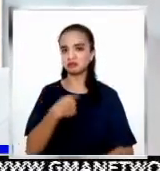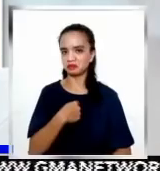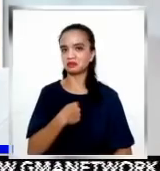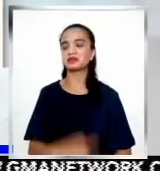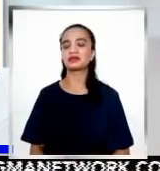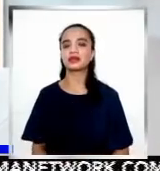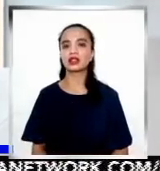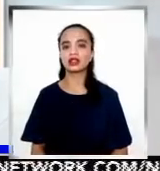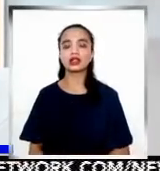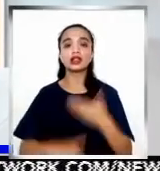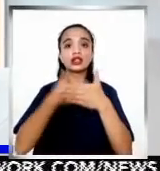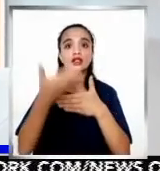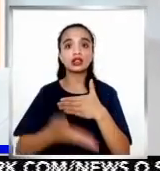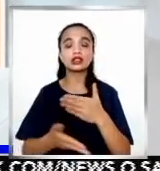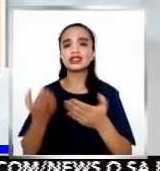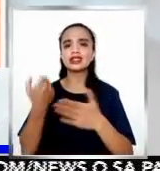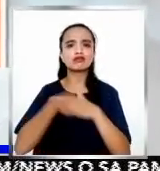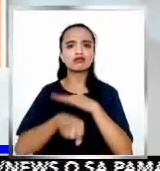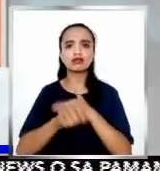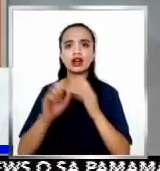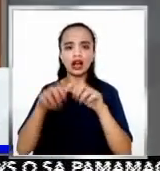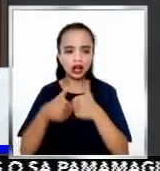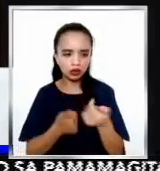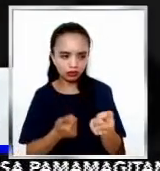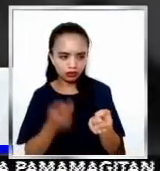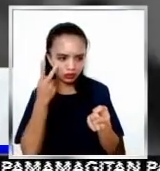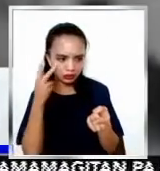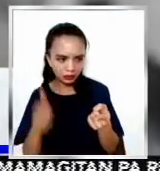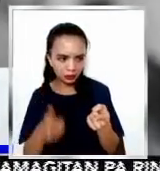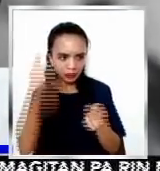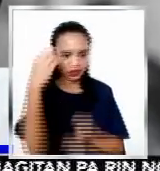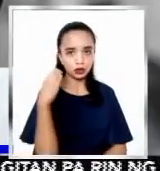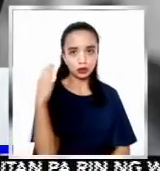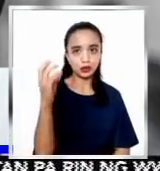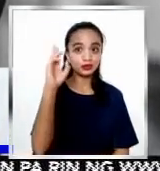ay nakita na agad ang pagiging winner ni Coach Roger.